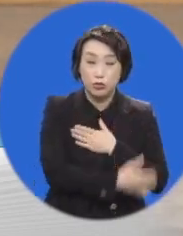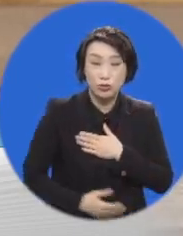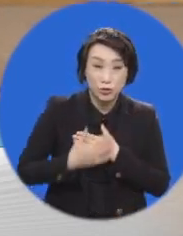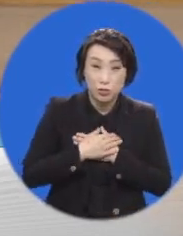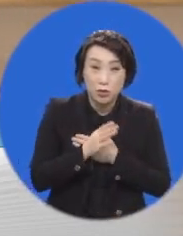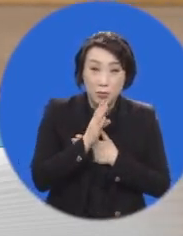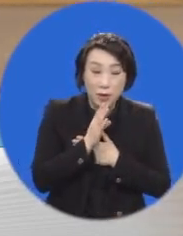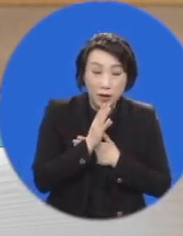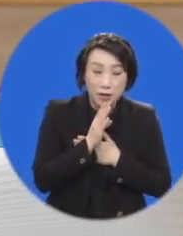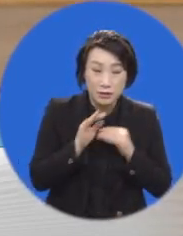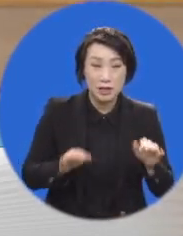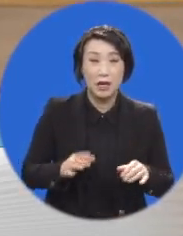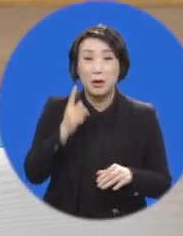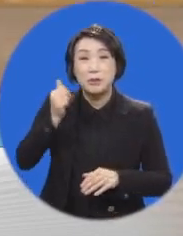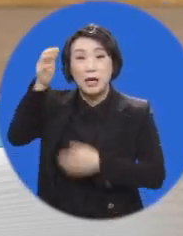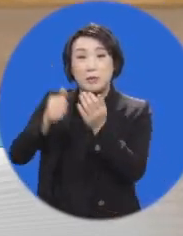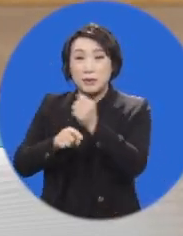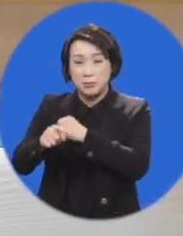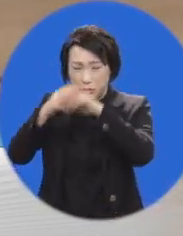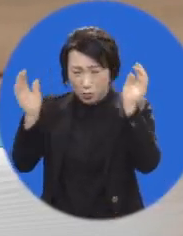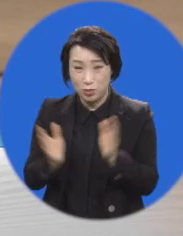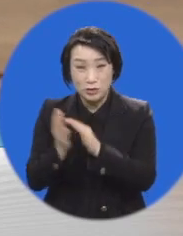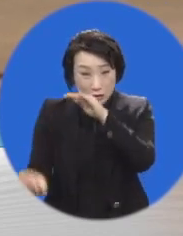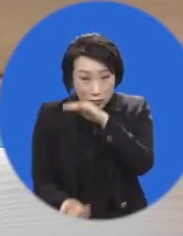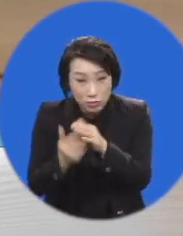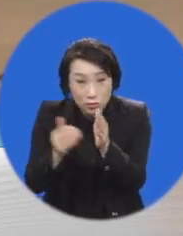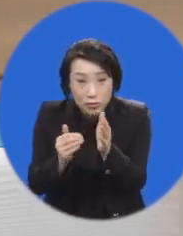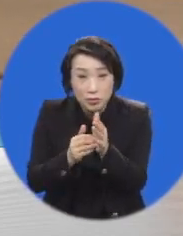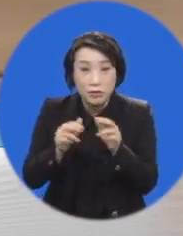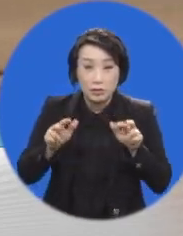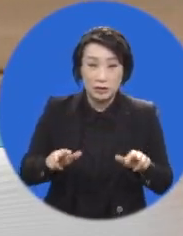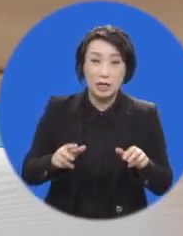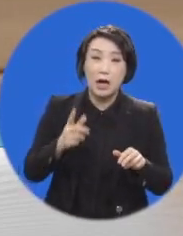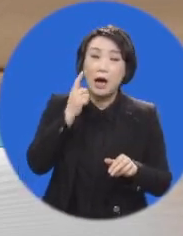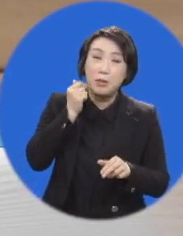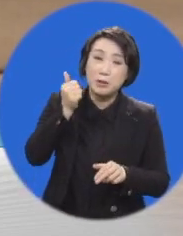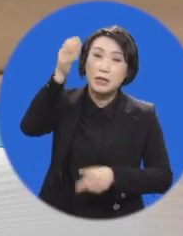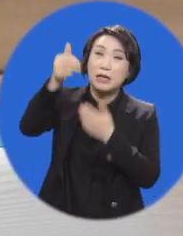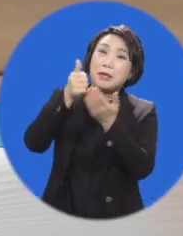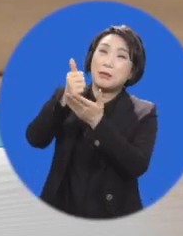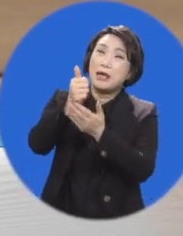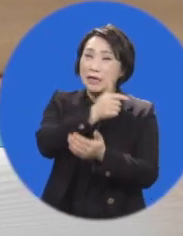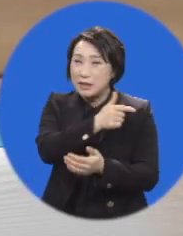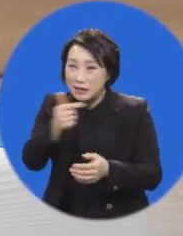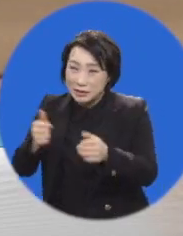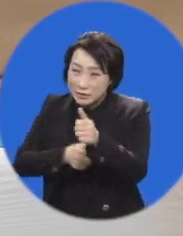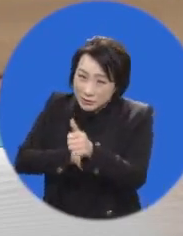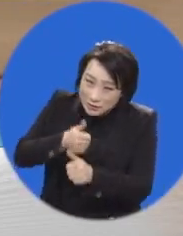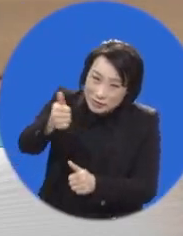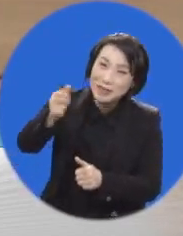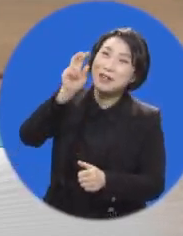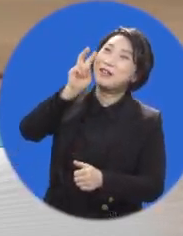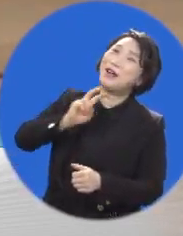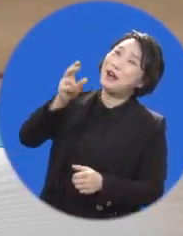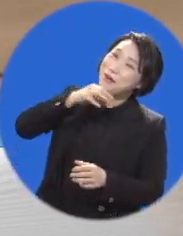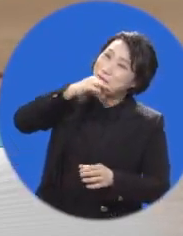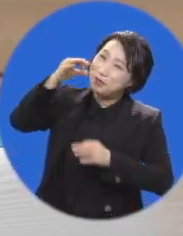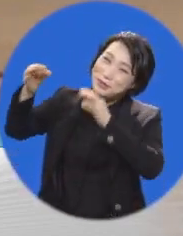다 이루고 이제는 아버지 앞에 대승리의 승전가를